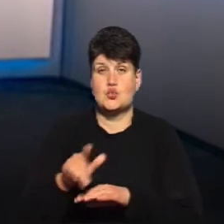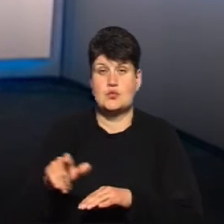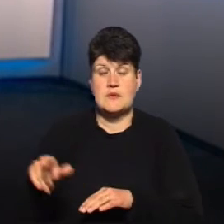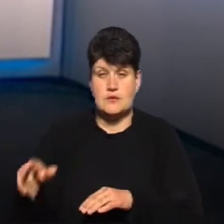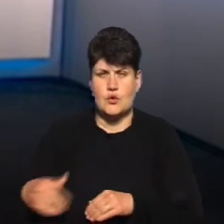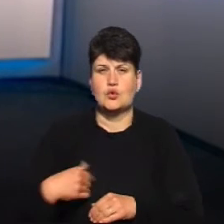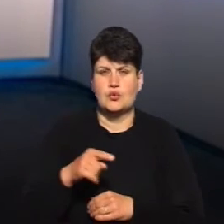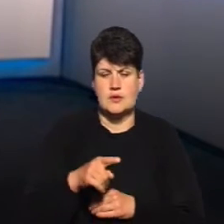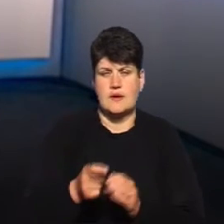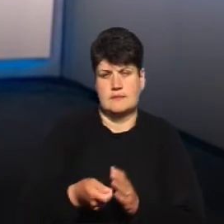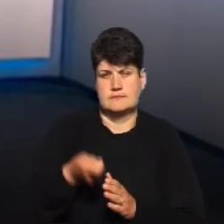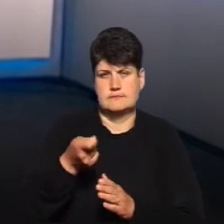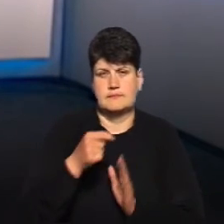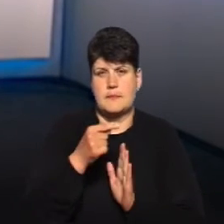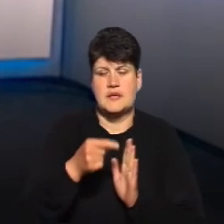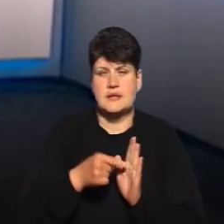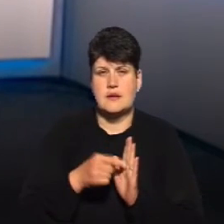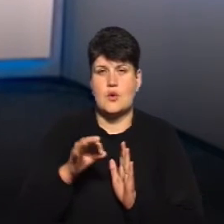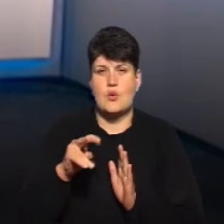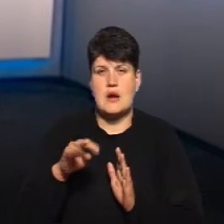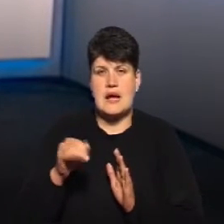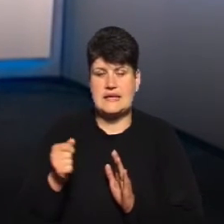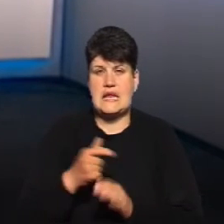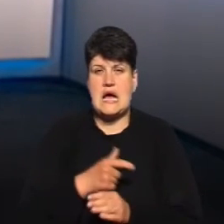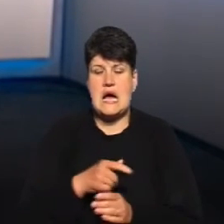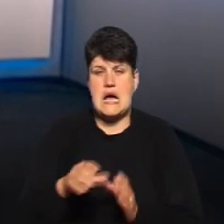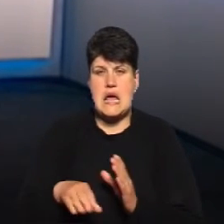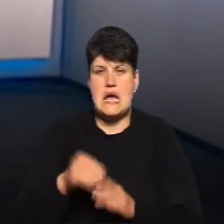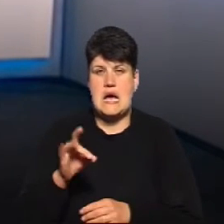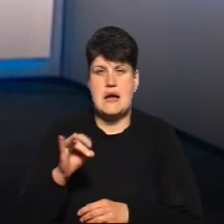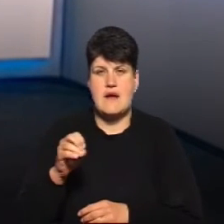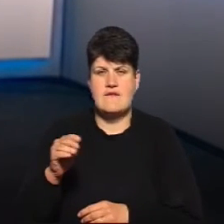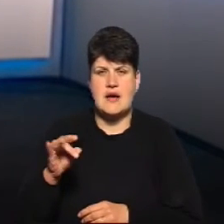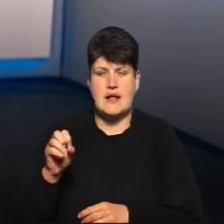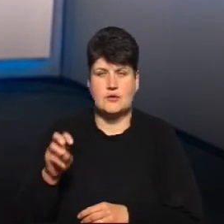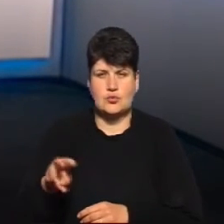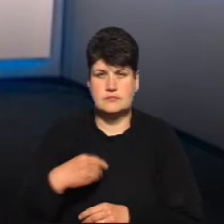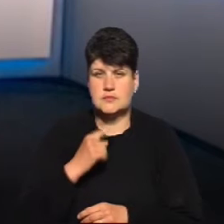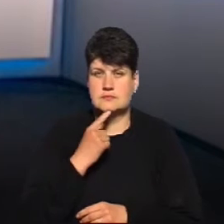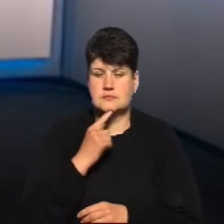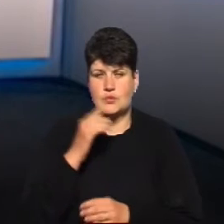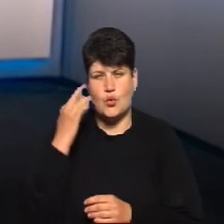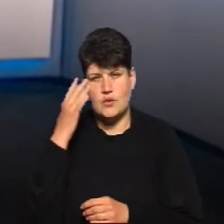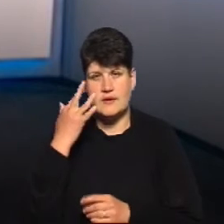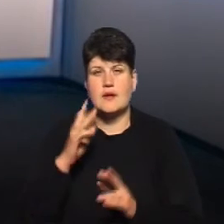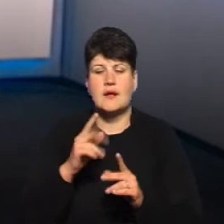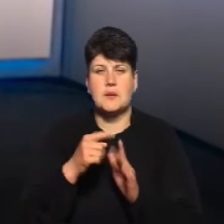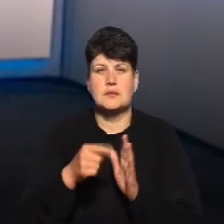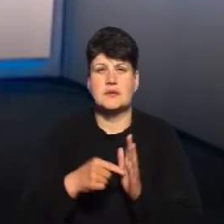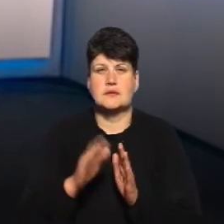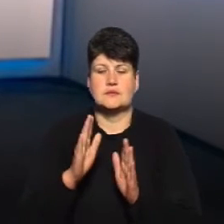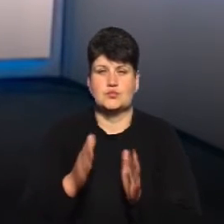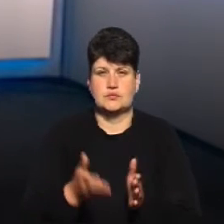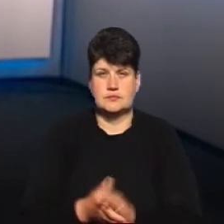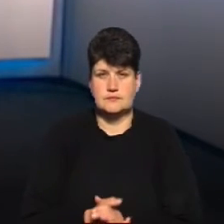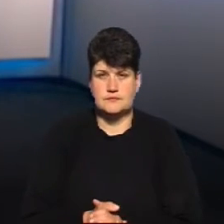винесу питання про олігархів на референдум. Мені трішечки складно уявити, яким будуть от питання на цьому референдумі. Я